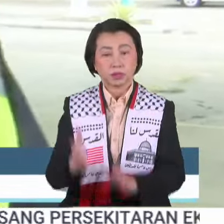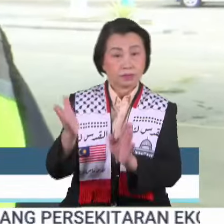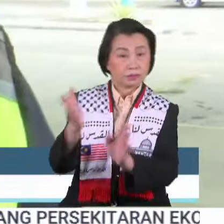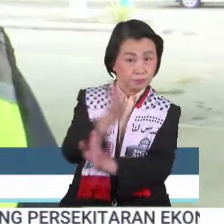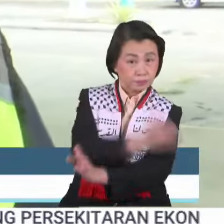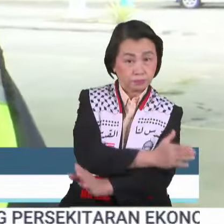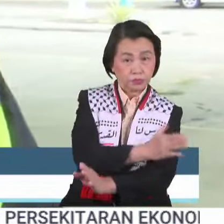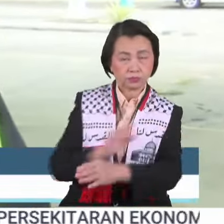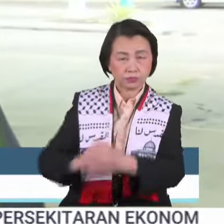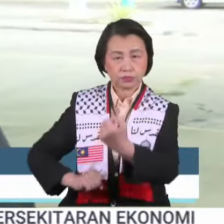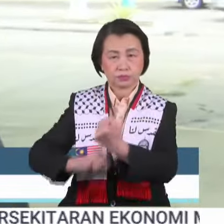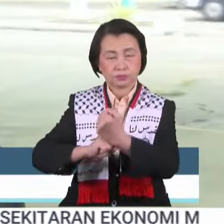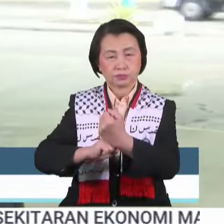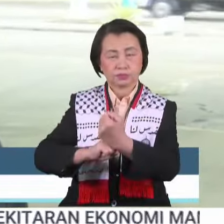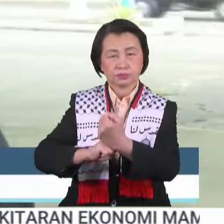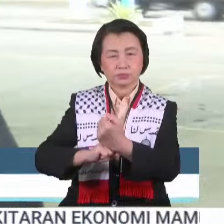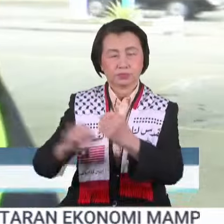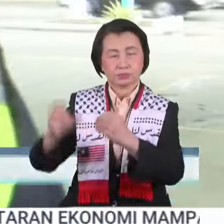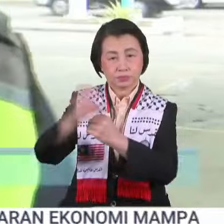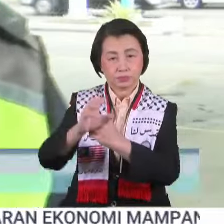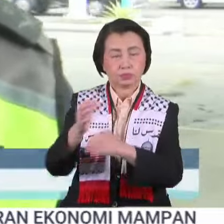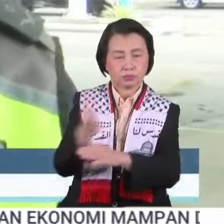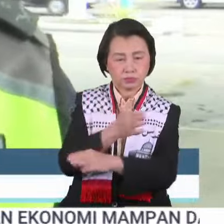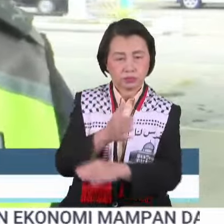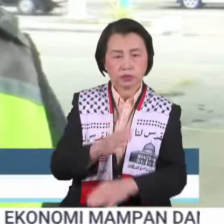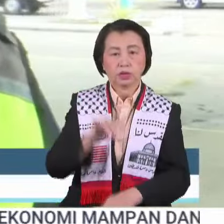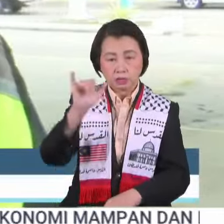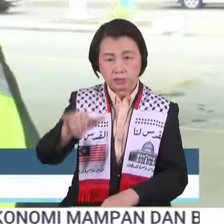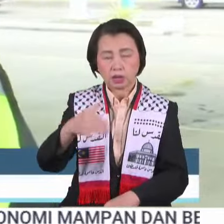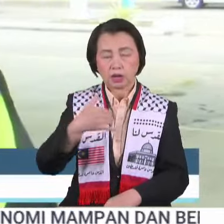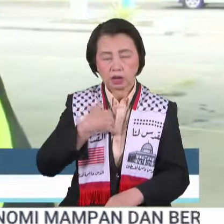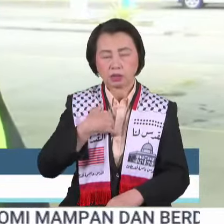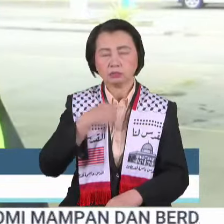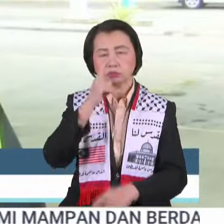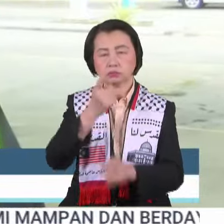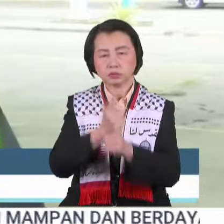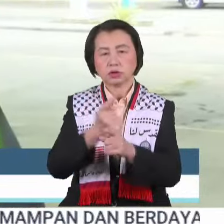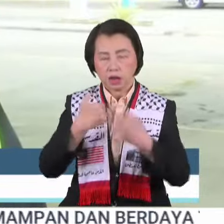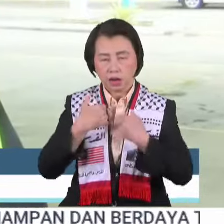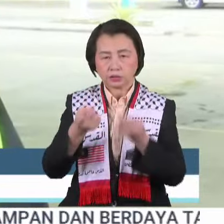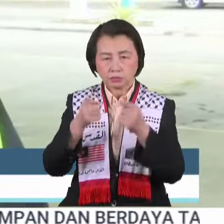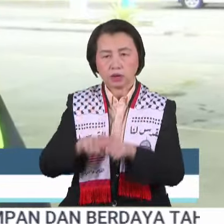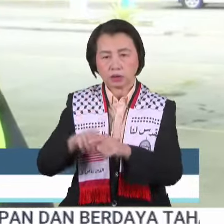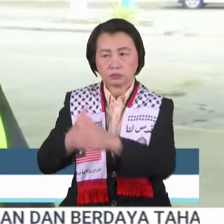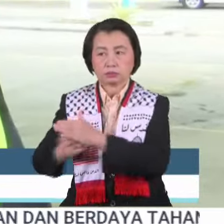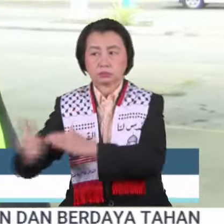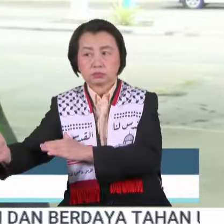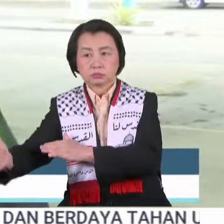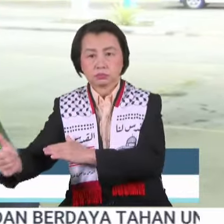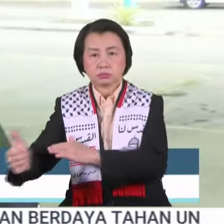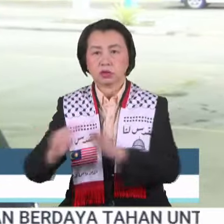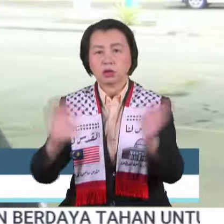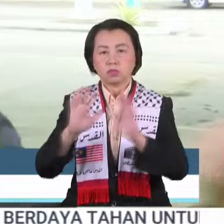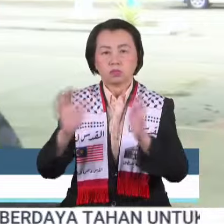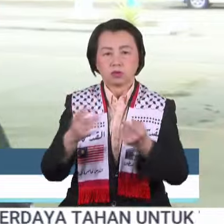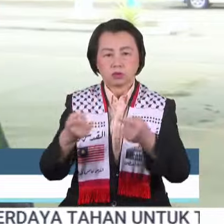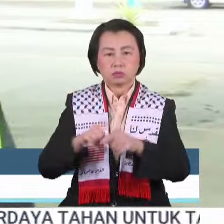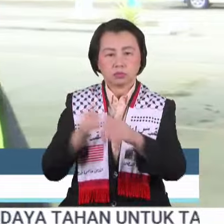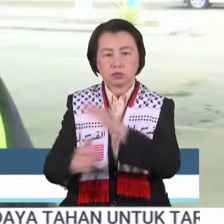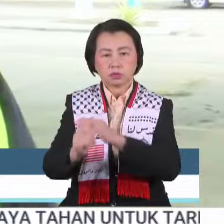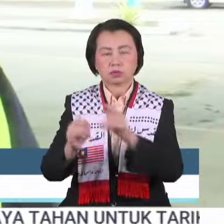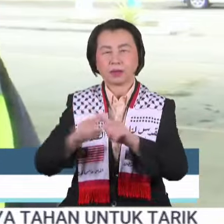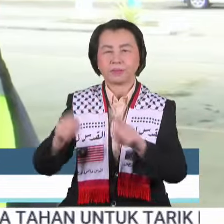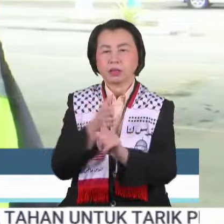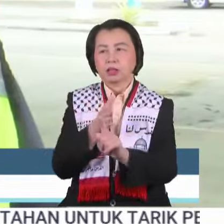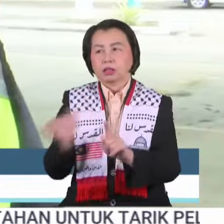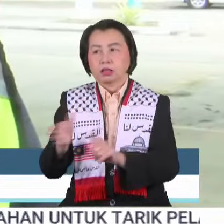penyasaran subsidi diesel ni, saya tak nafikan memang kita ada berlaku juga kes-kes penyeludupan diesel ni. Dia bukan penyeludupan lah, maknanya dia selewing